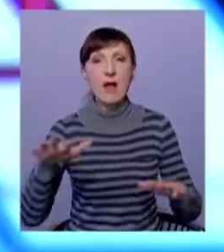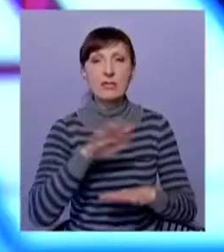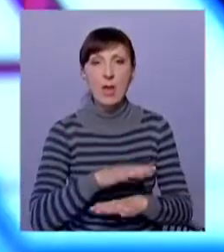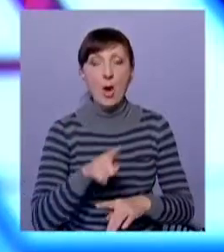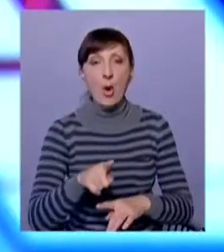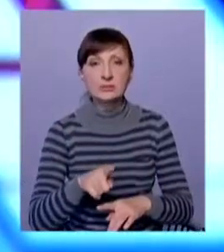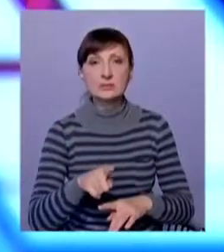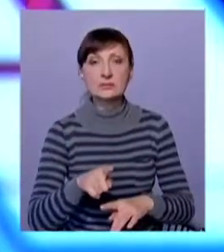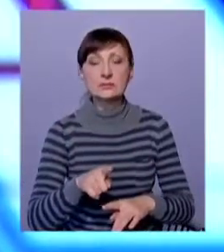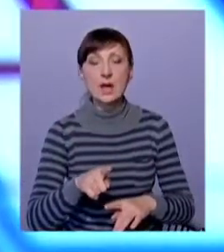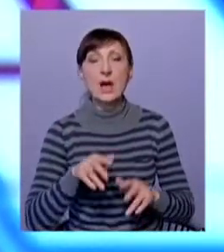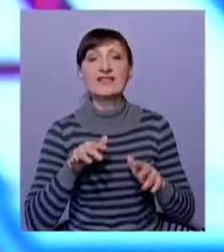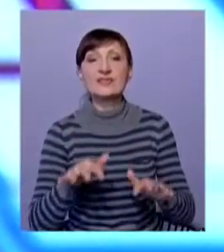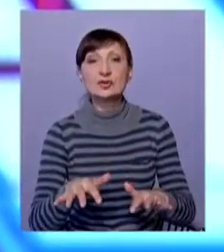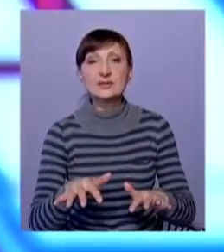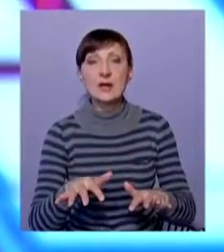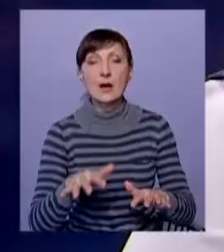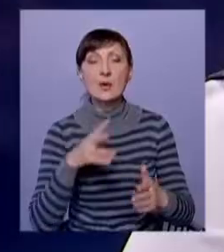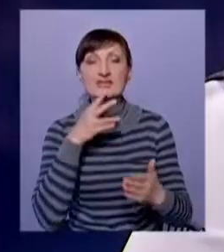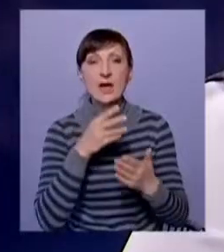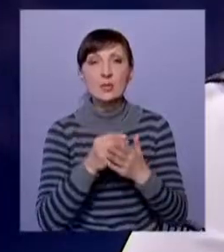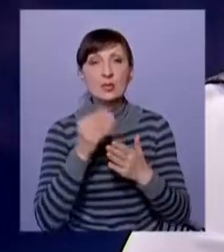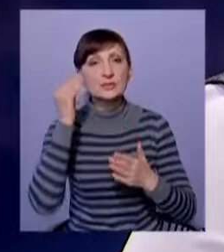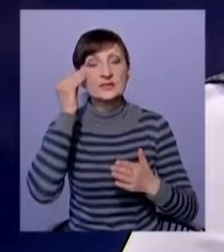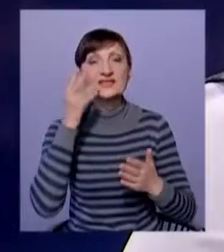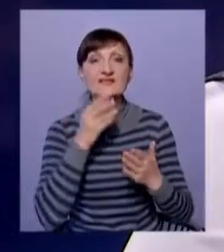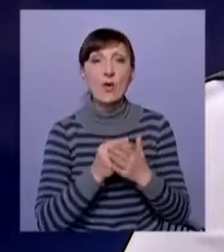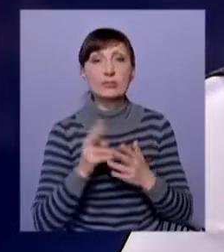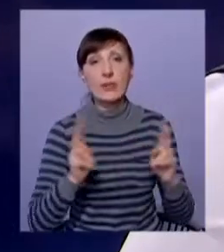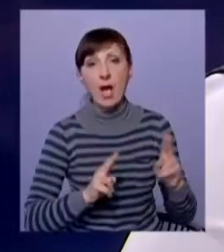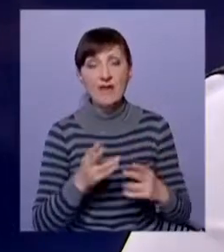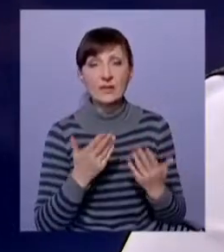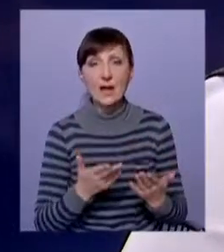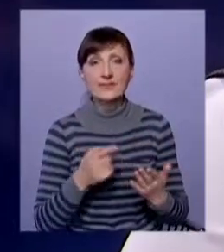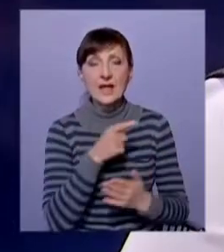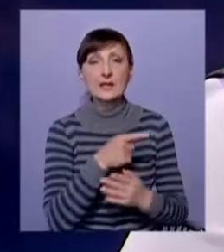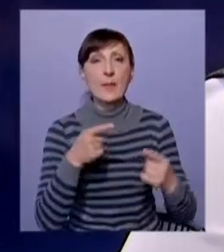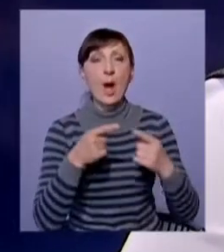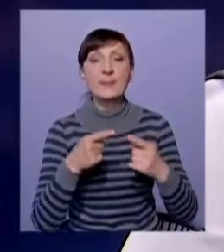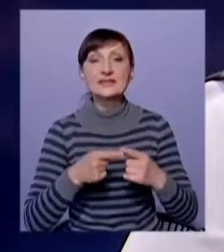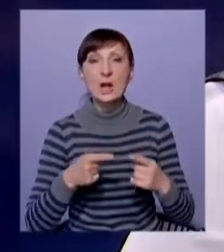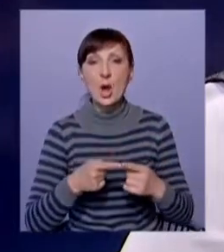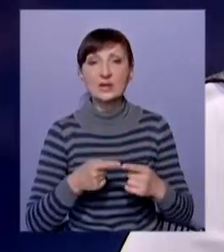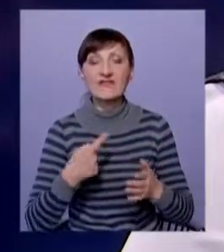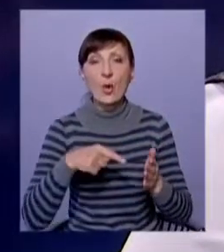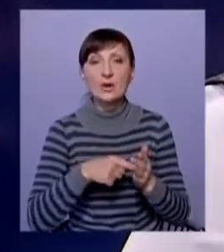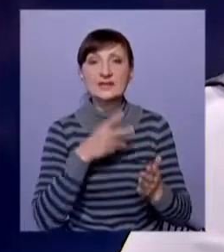он движется по своему усмотрению, по своему регламенту. То есть там определенные в данном